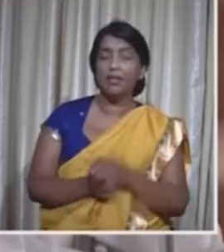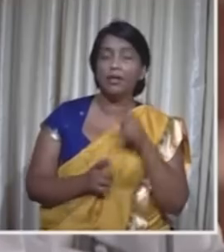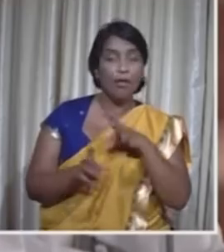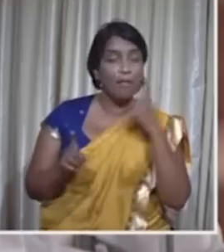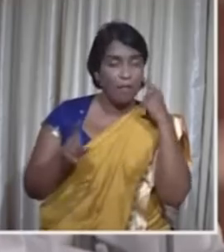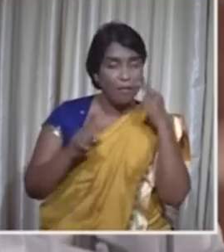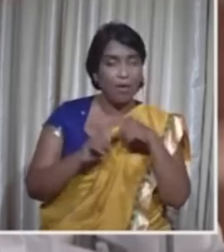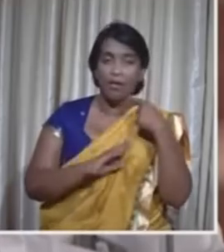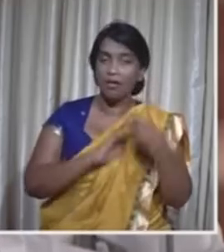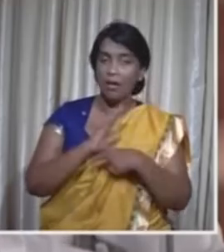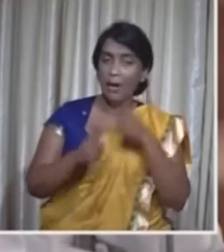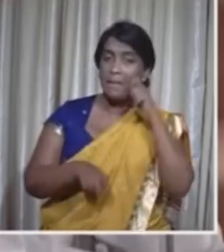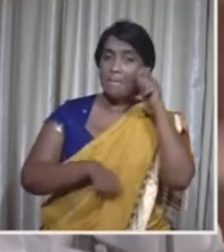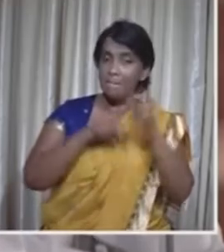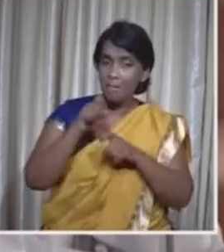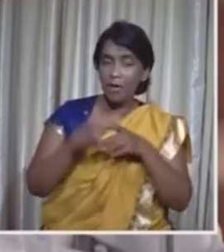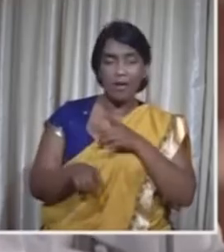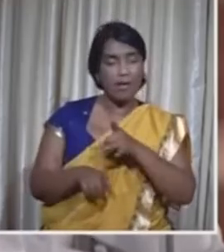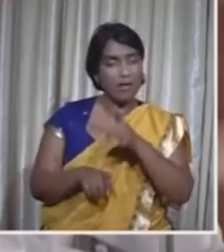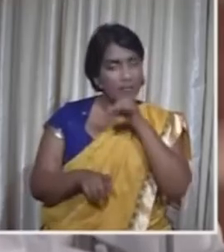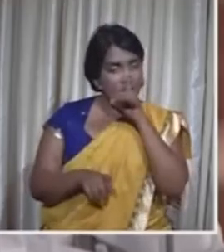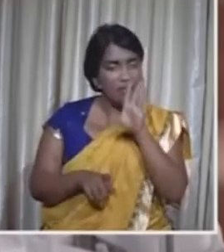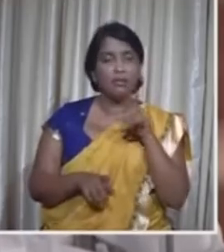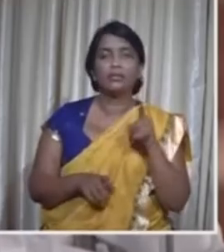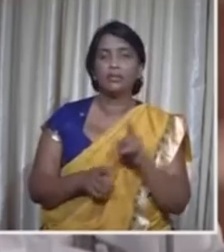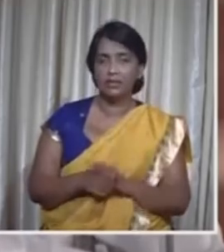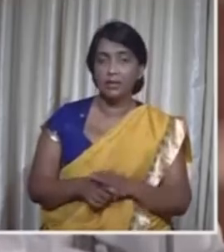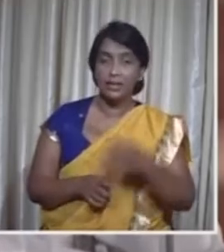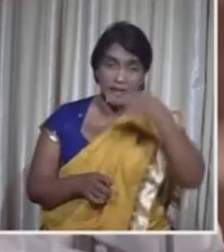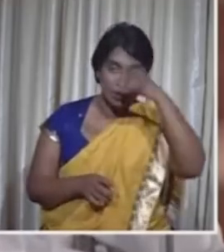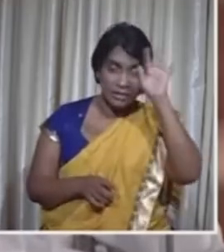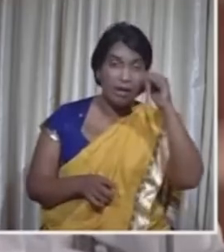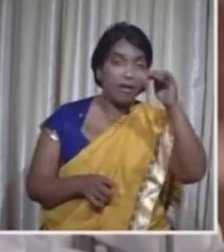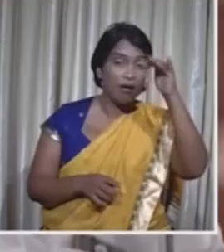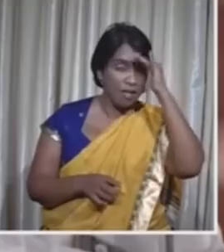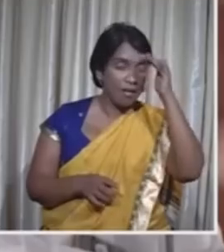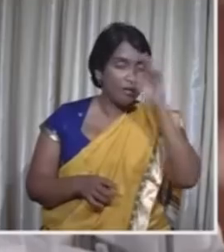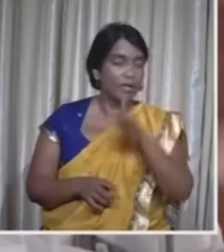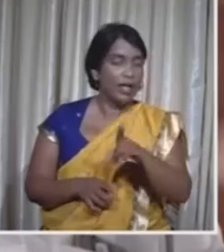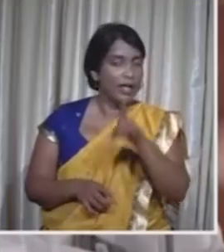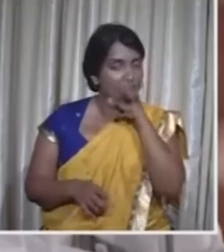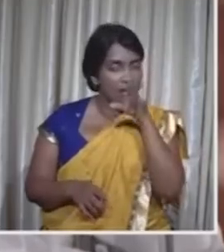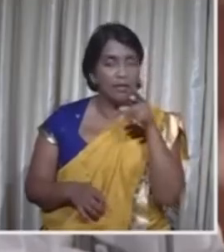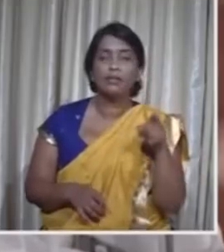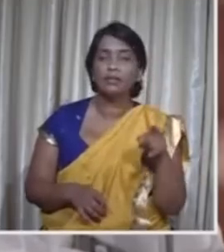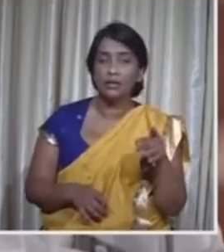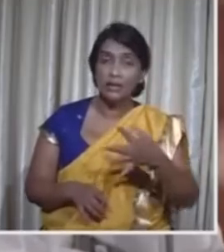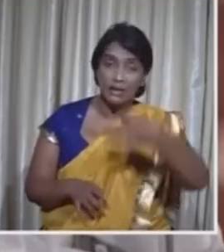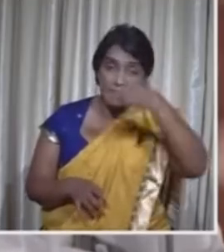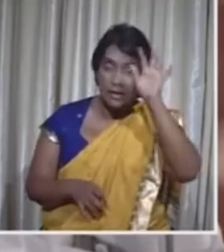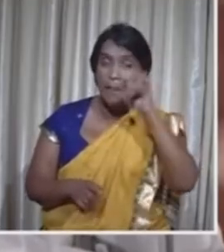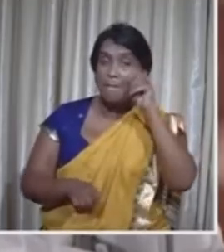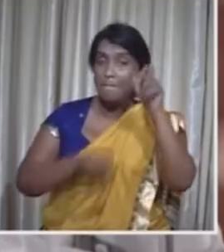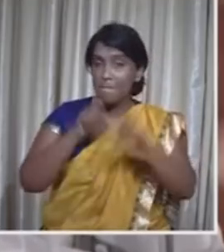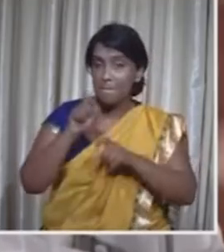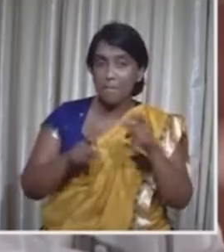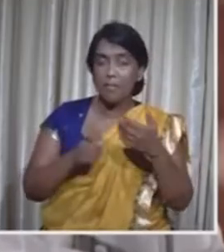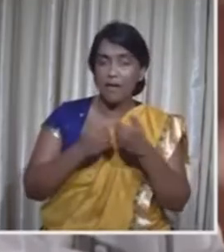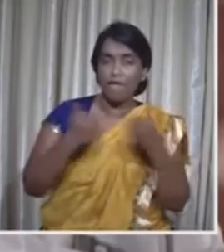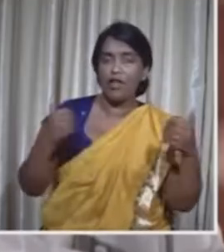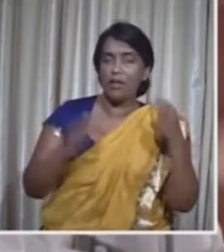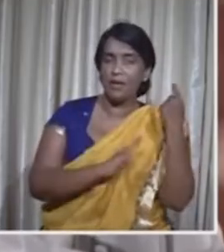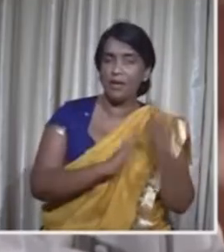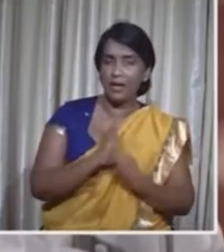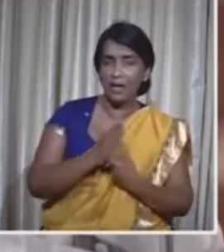மக்களை பிரதித்துவப்படுத்துகின்ற சிங்கள தலைவர்கள் நீங்கள் வெட்கப்பட வேண்டும். ஏனெனில் சிங்கள மக்களுக்கு ஒரு வகையான சட்டத்தையும் தமிழ் மக்கள் மீது இன்னொரு